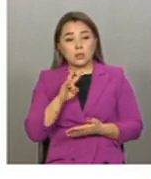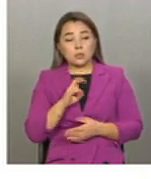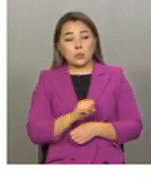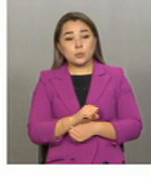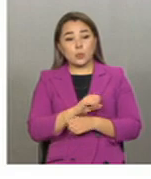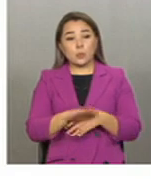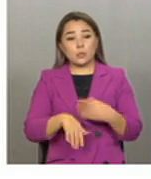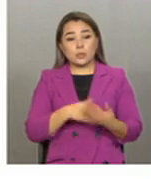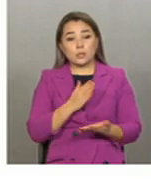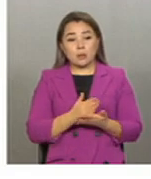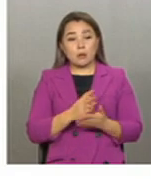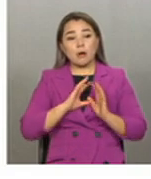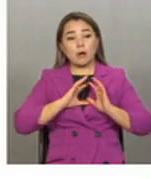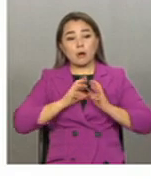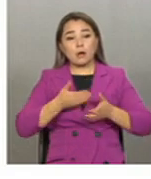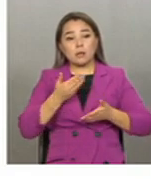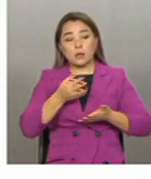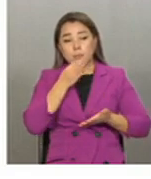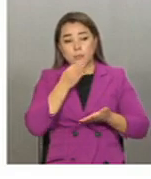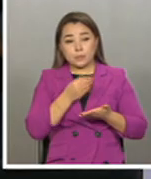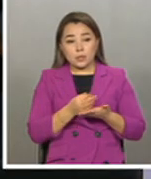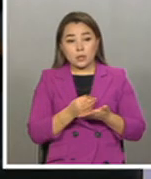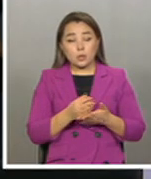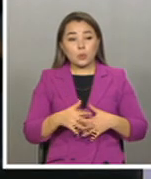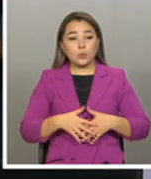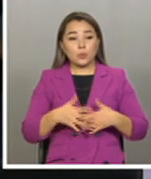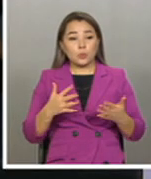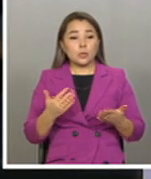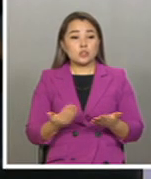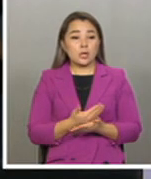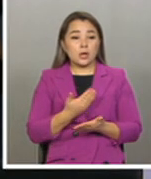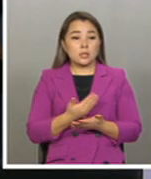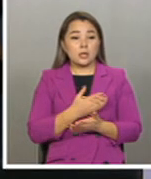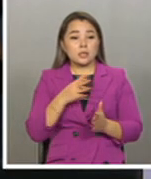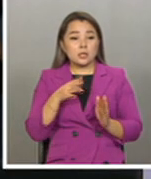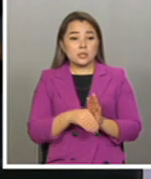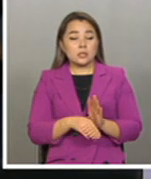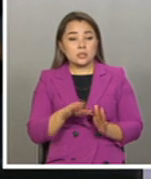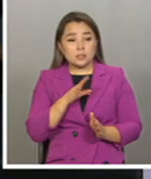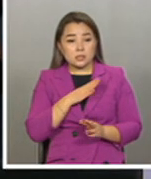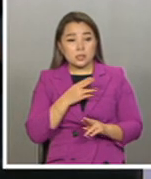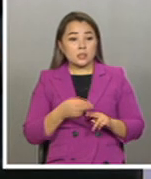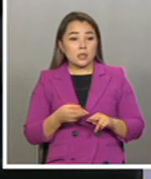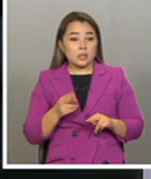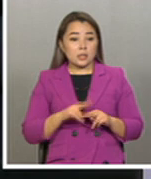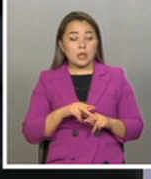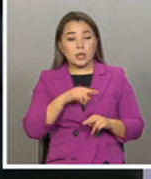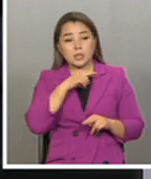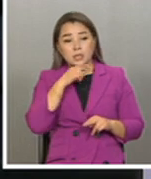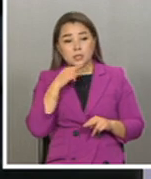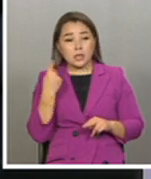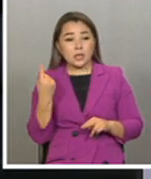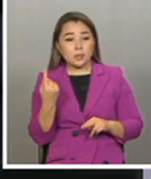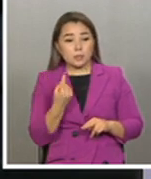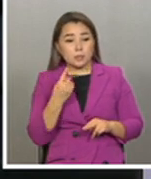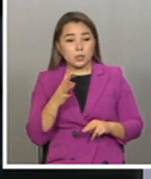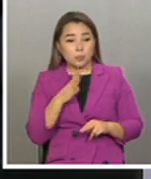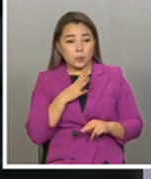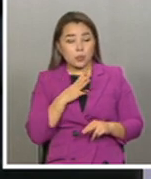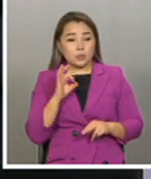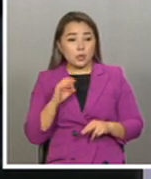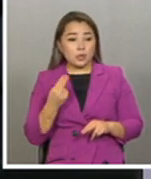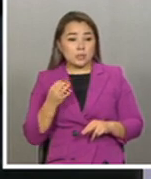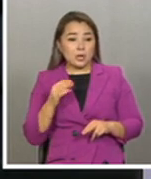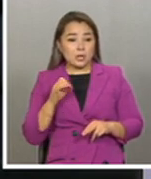бұл әлемге үлкен жаңалық енгізді. Яғни Ресей бірінші болып